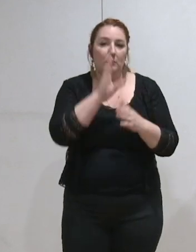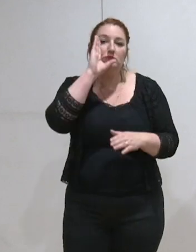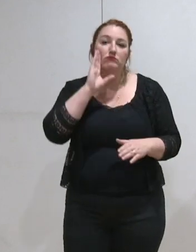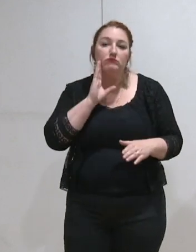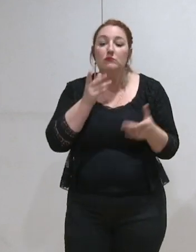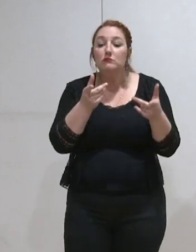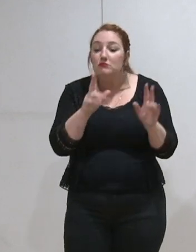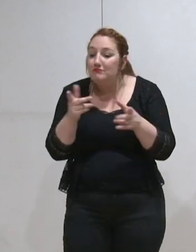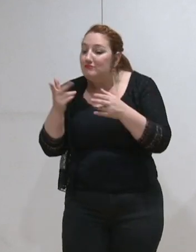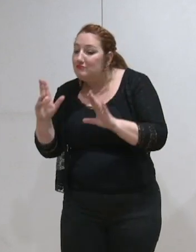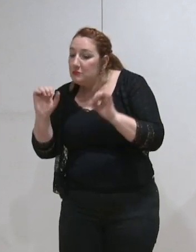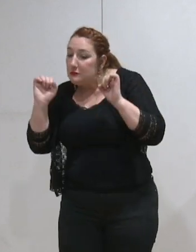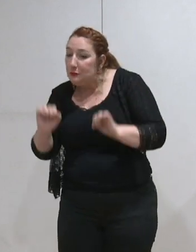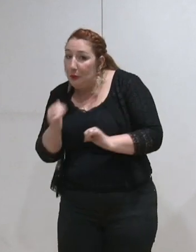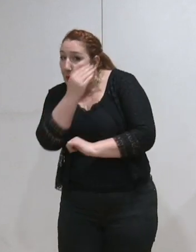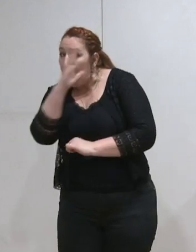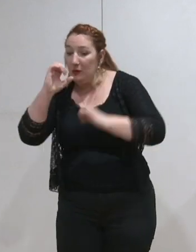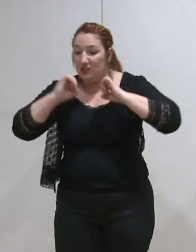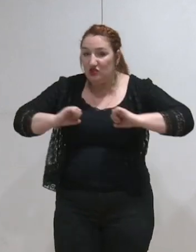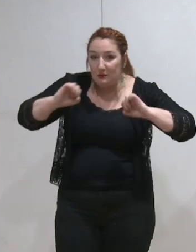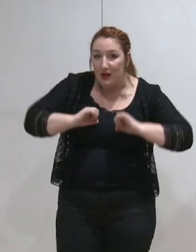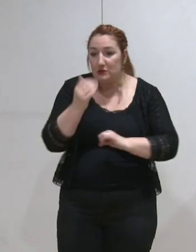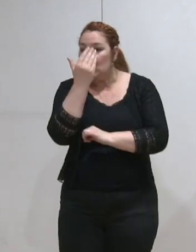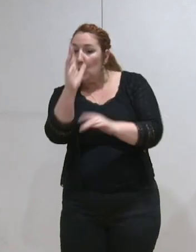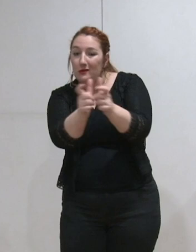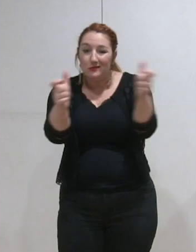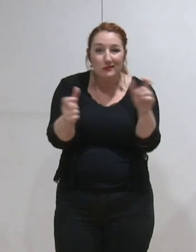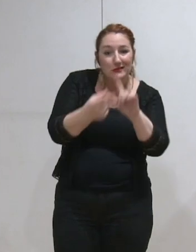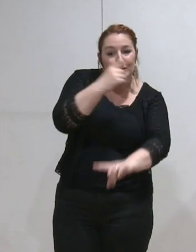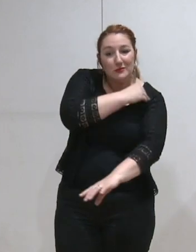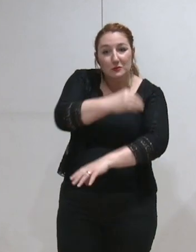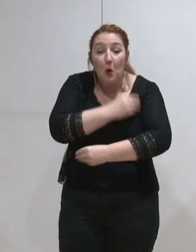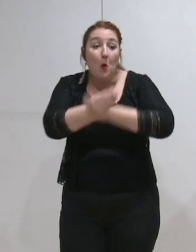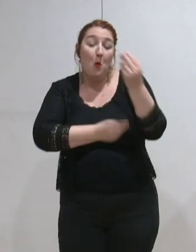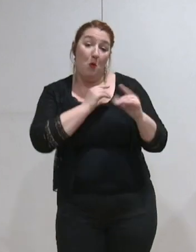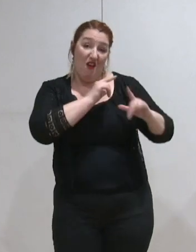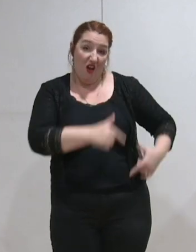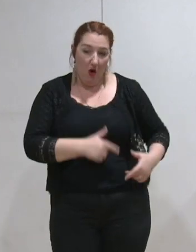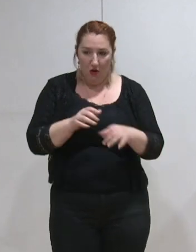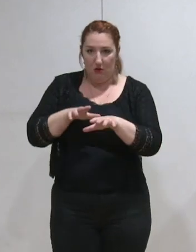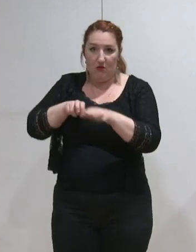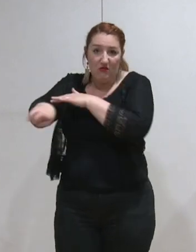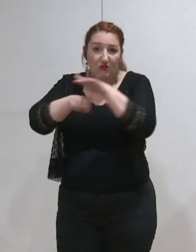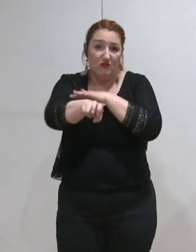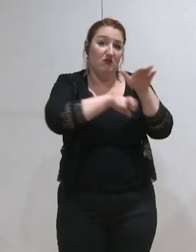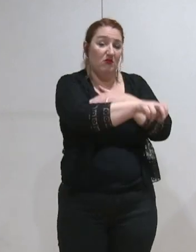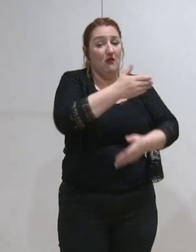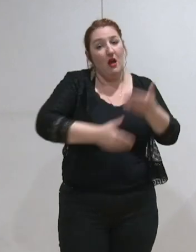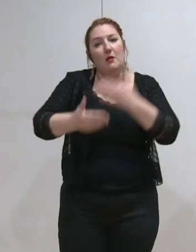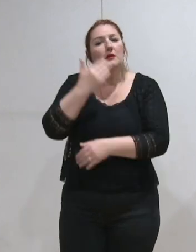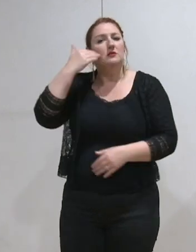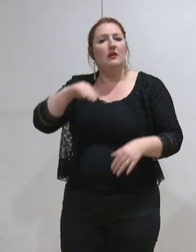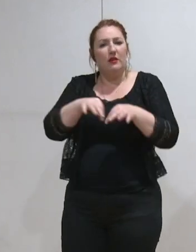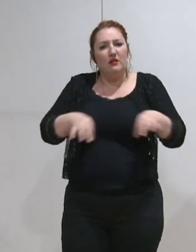l'ensemble des gymnases et des centres sportifs de la ville voire dans les écoles vous le savez le dojo répond à un grand nombre de normes de